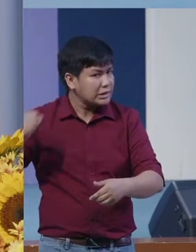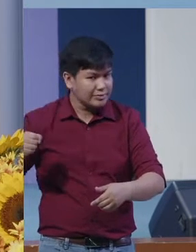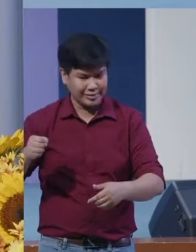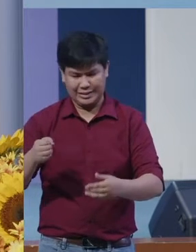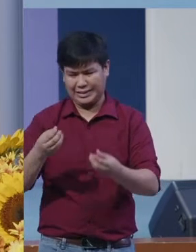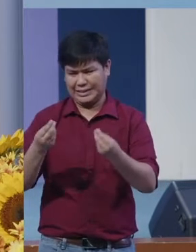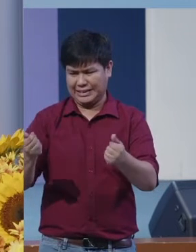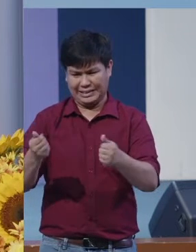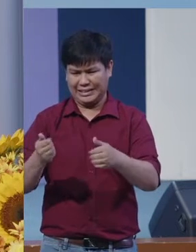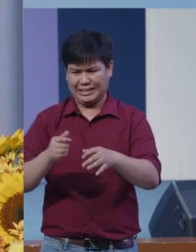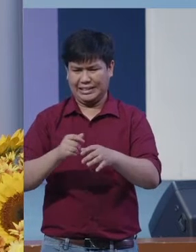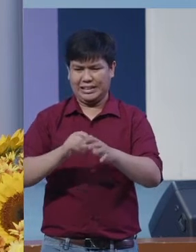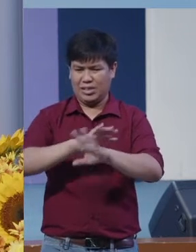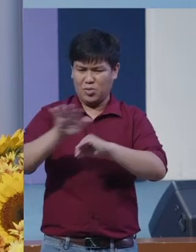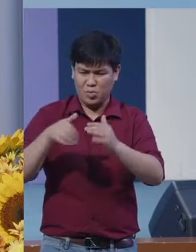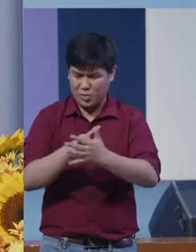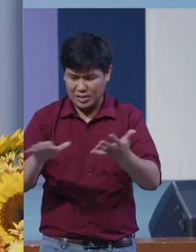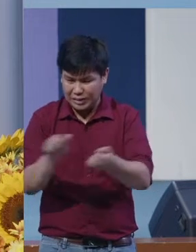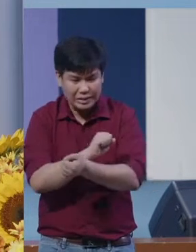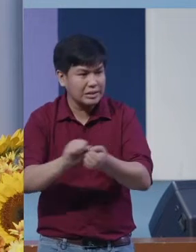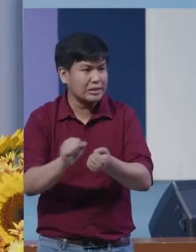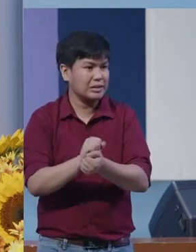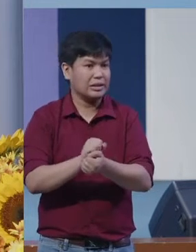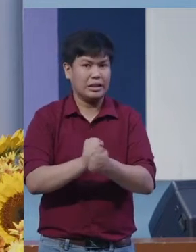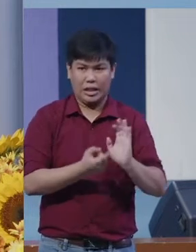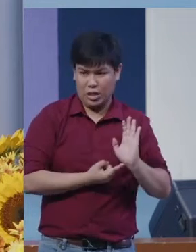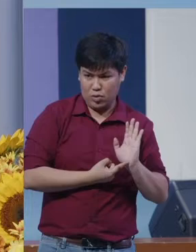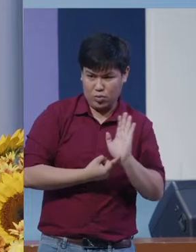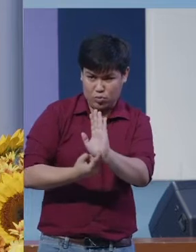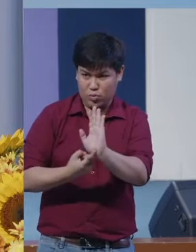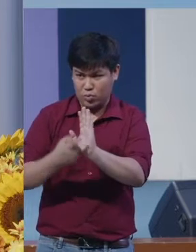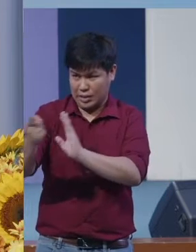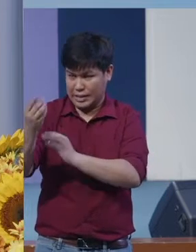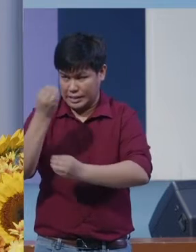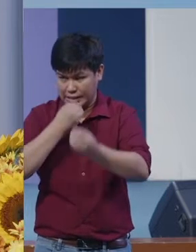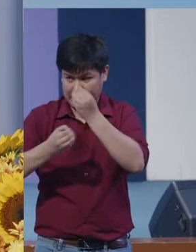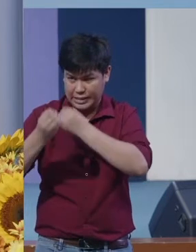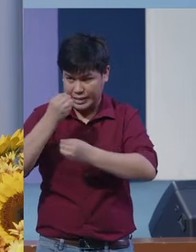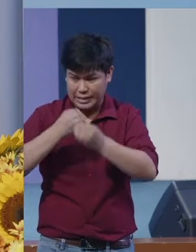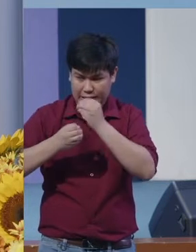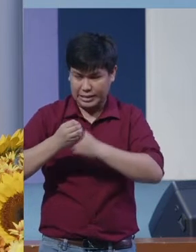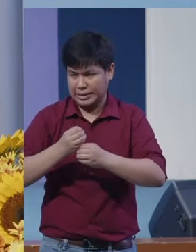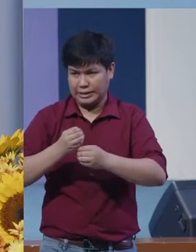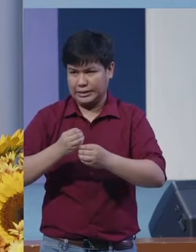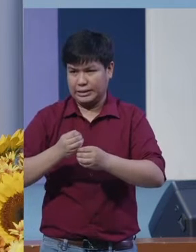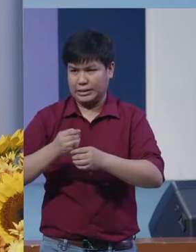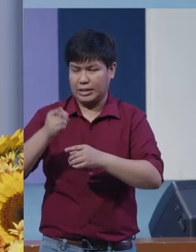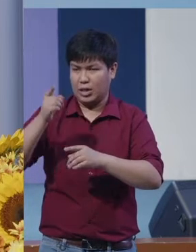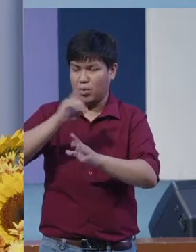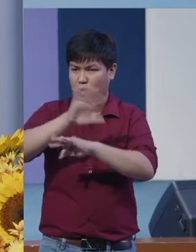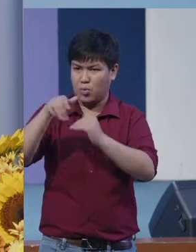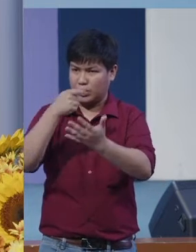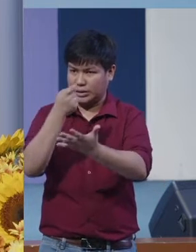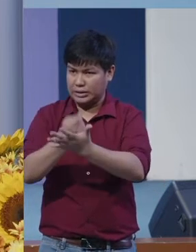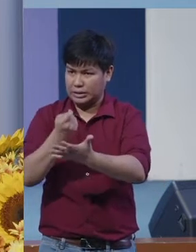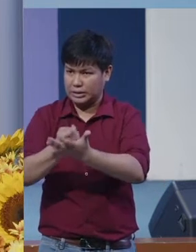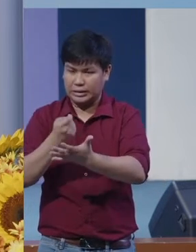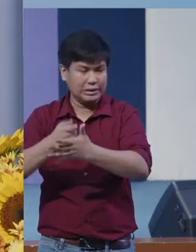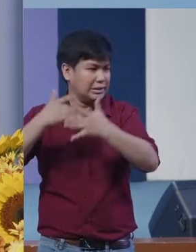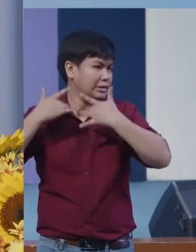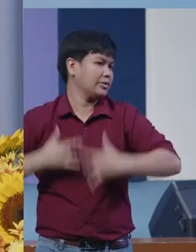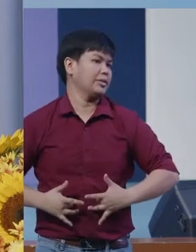corroded, and their corrosion will be evidence against you and will eat your flesh like fire. You have laid up treasure in the last days.